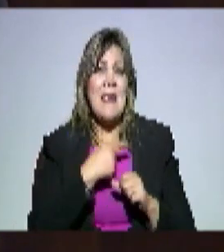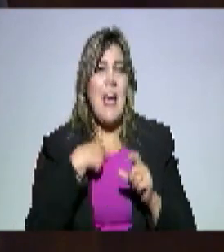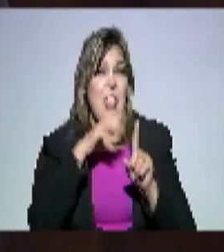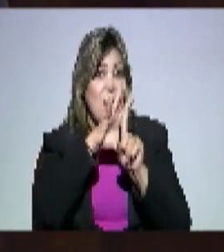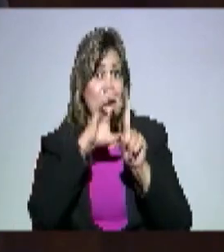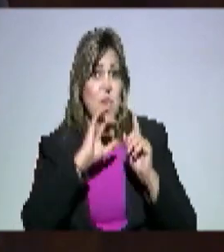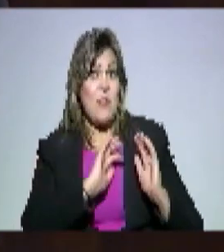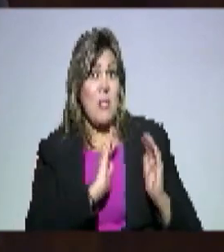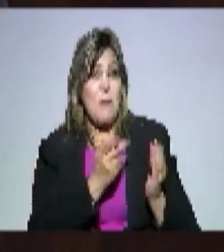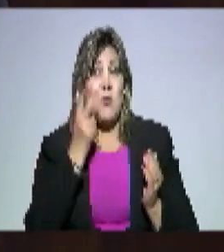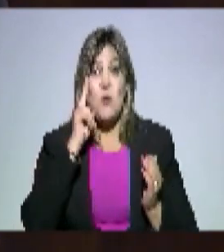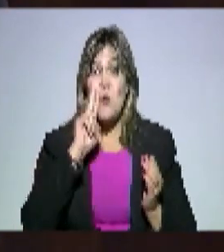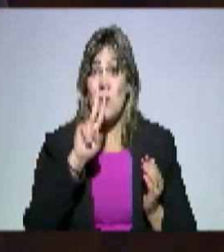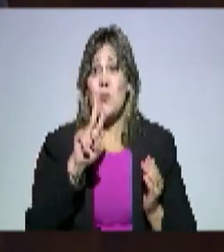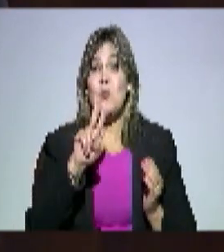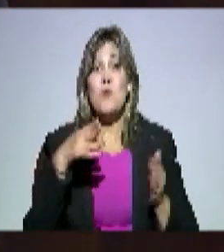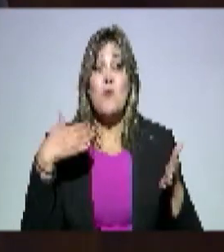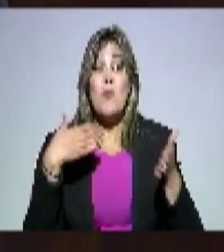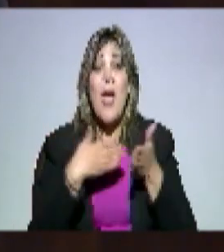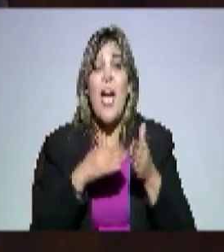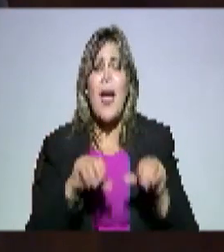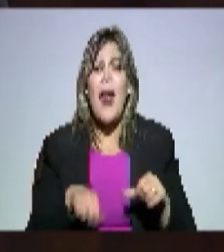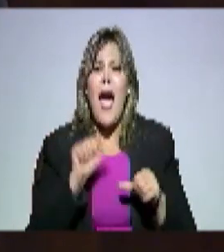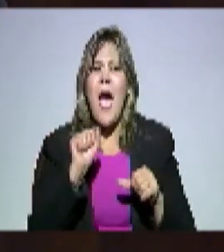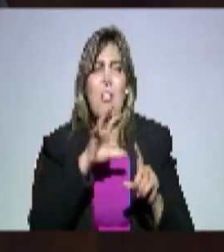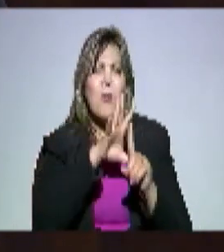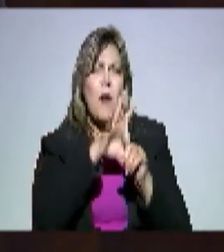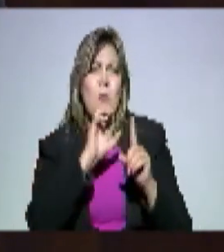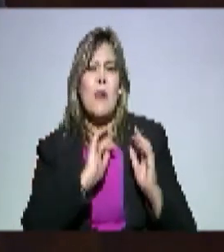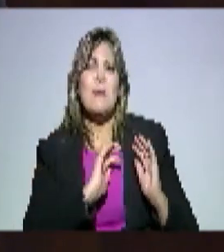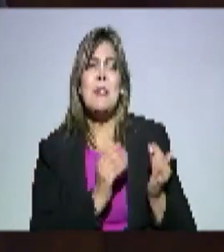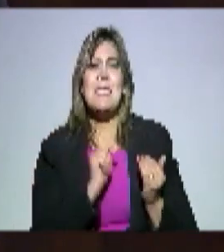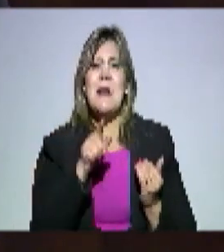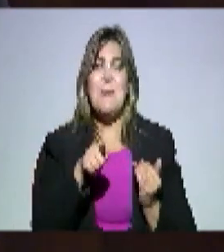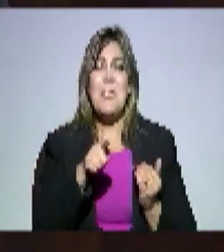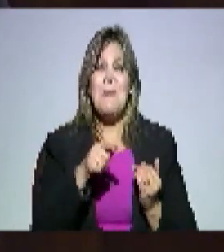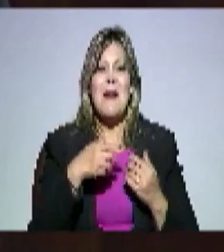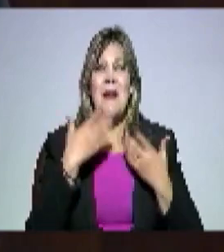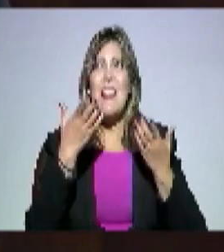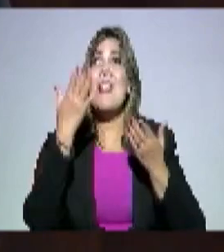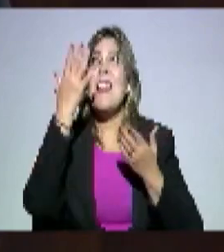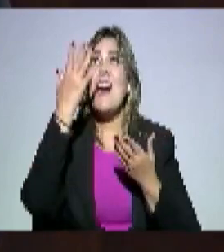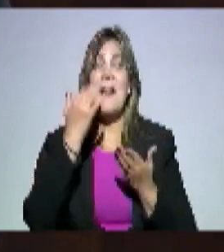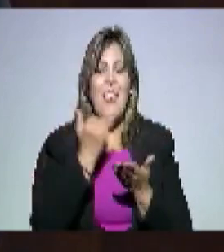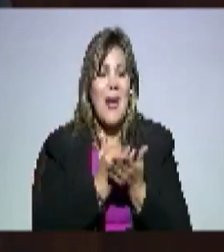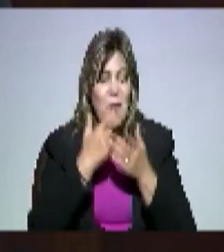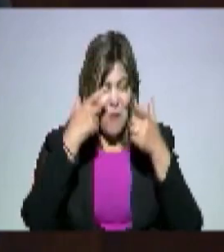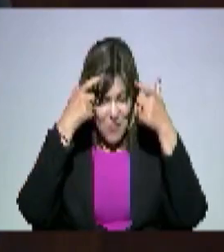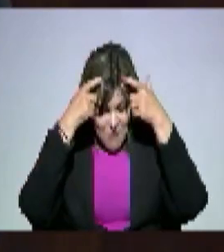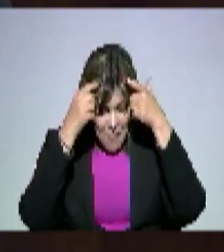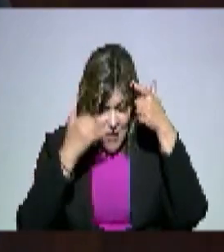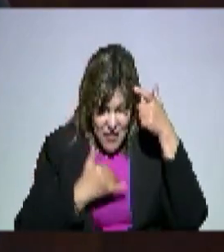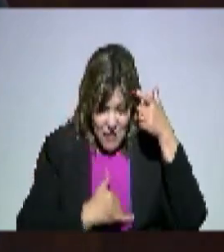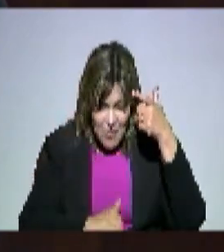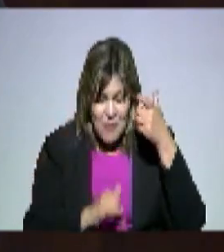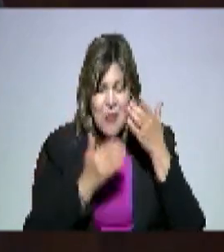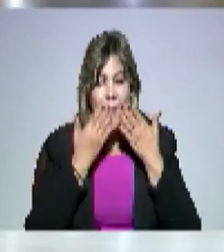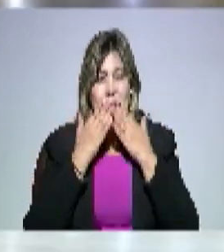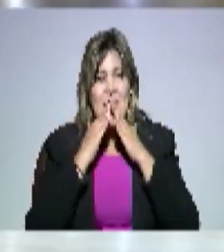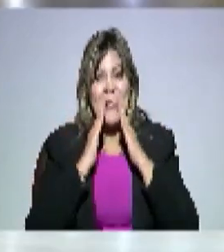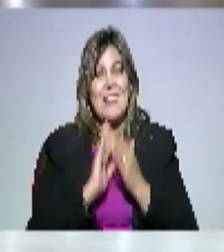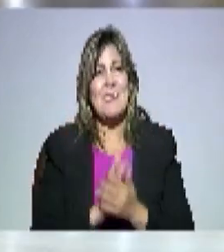بايمانهم ننظر الى نهايه سيرتهم ونتمثل بايمانهم لالهنا كل مجد وكرامه من الان والابد